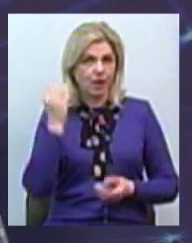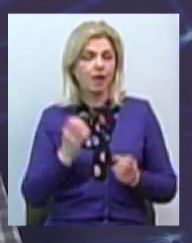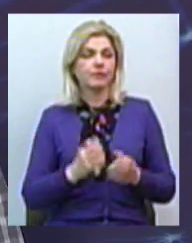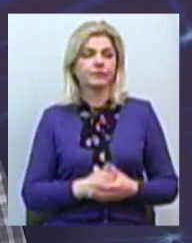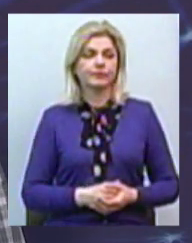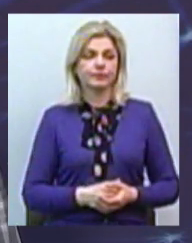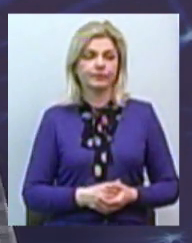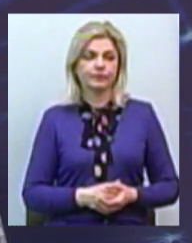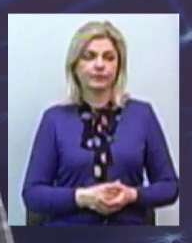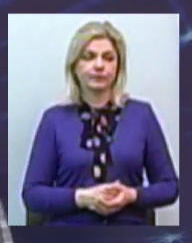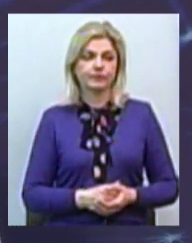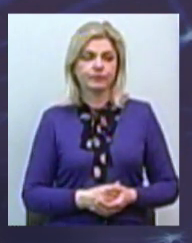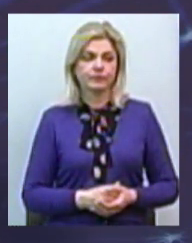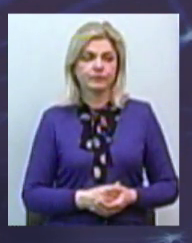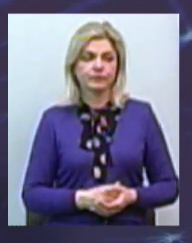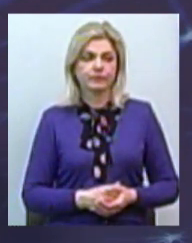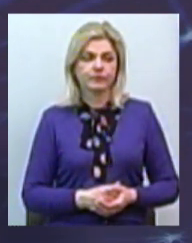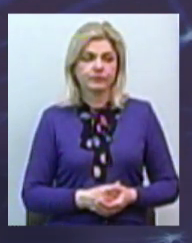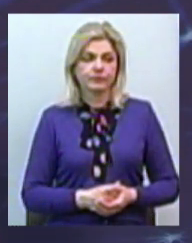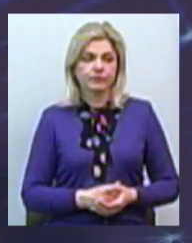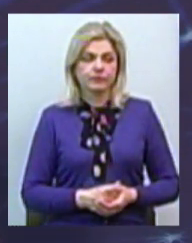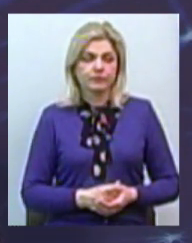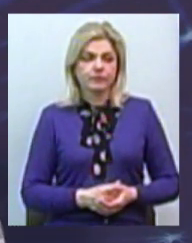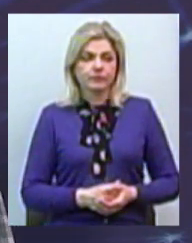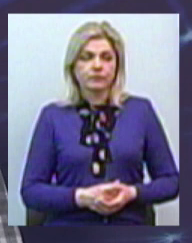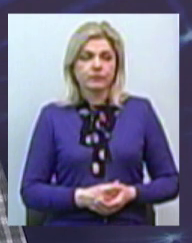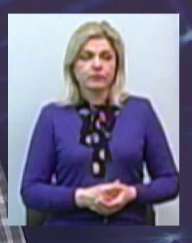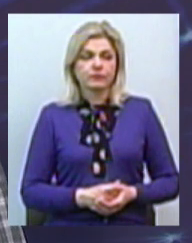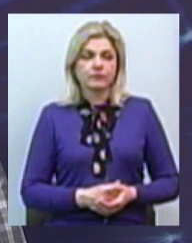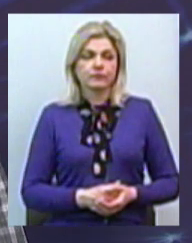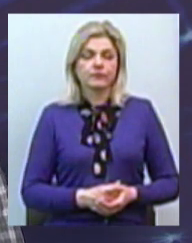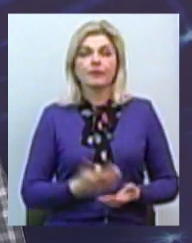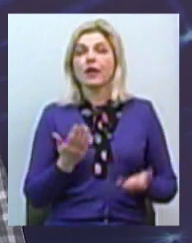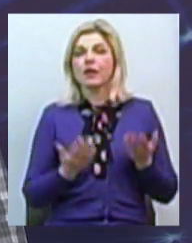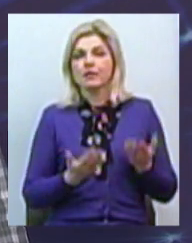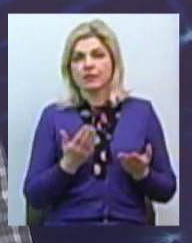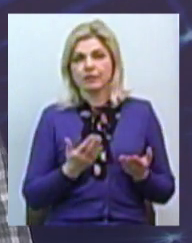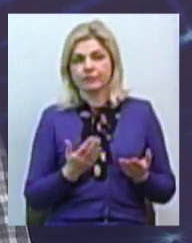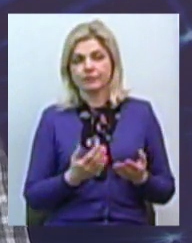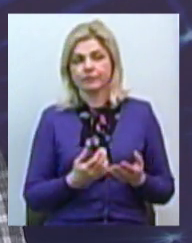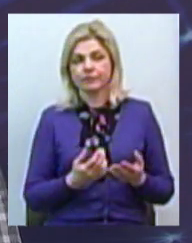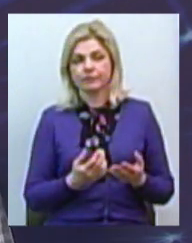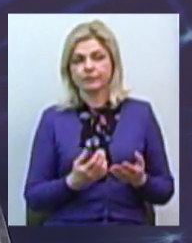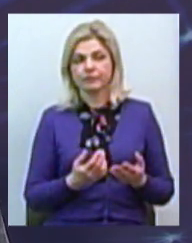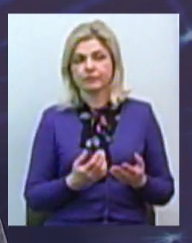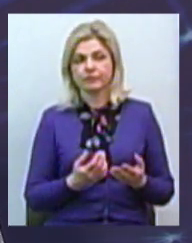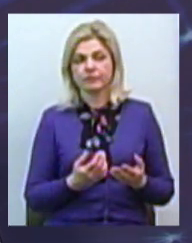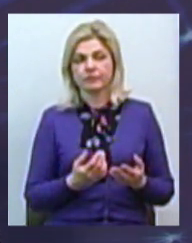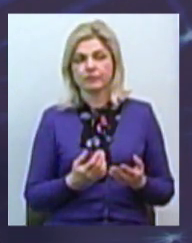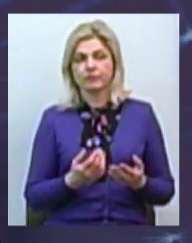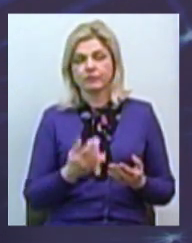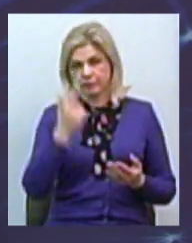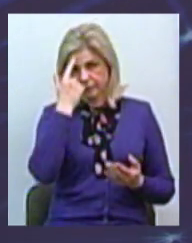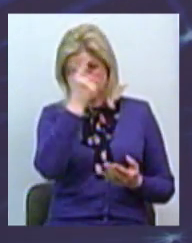служба 1588, якщо не помиляюсь. Якщо до них надходила якась інформація